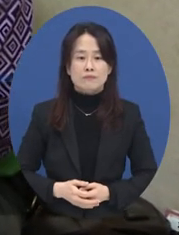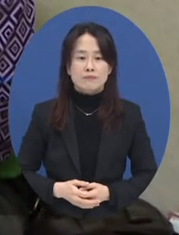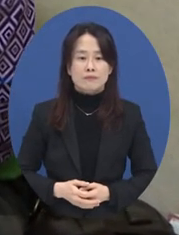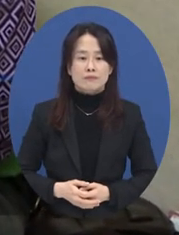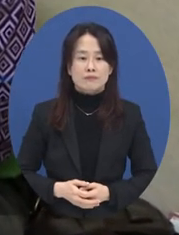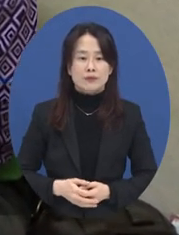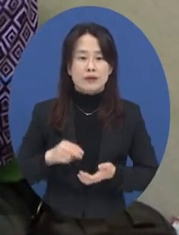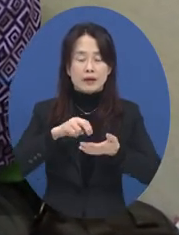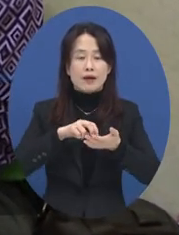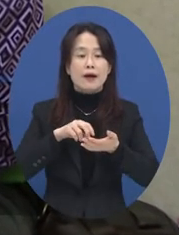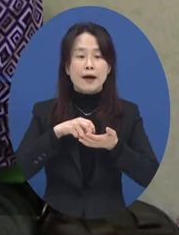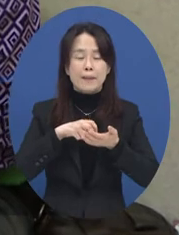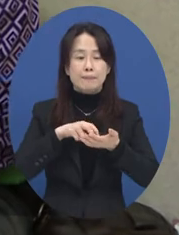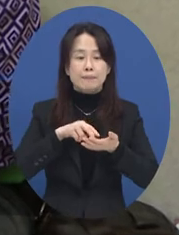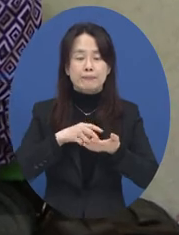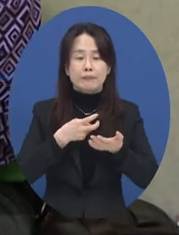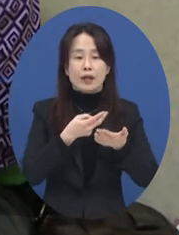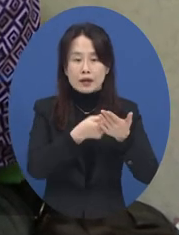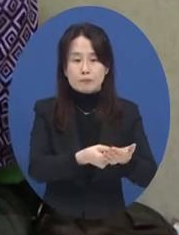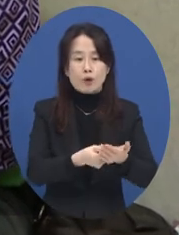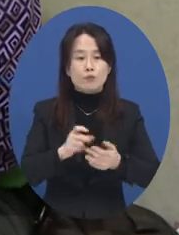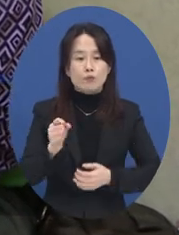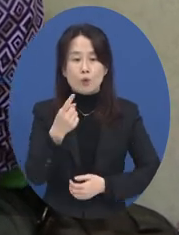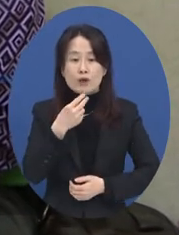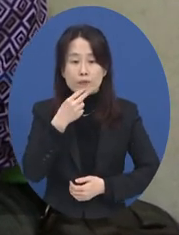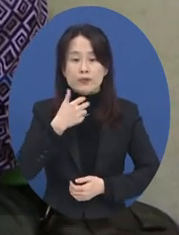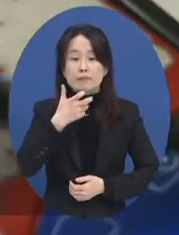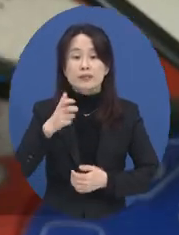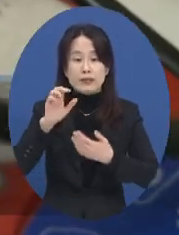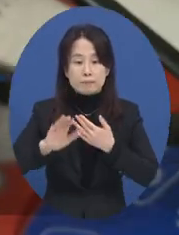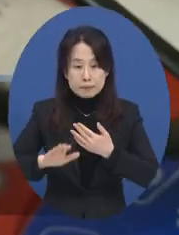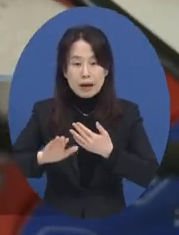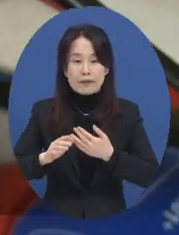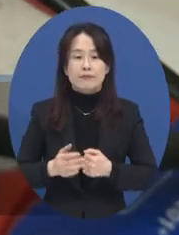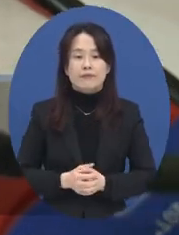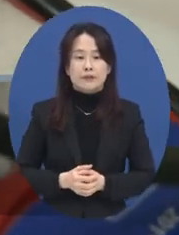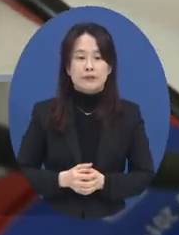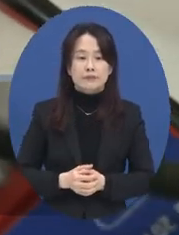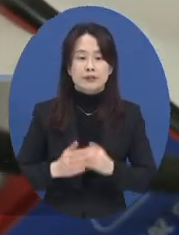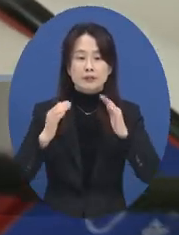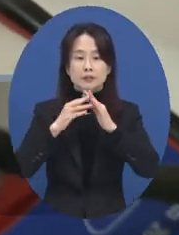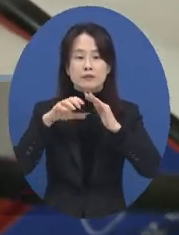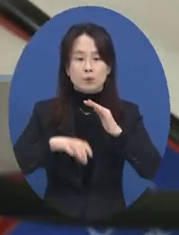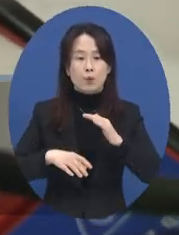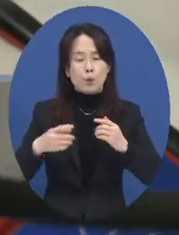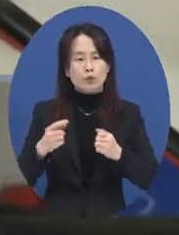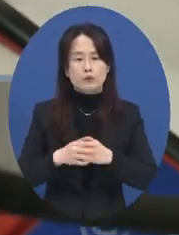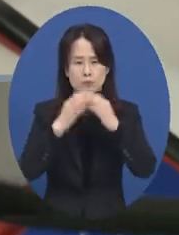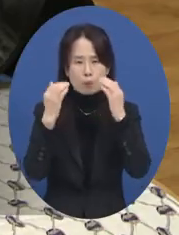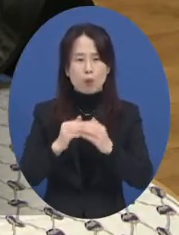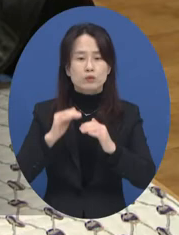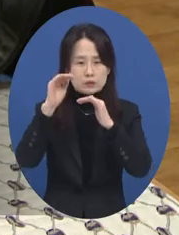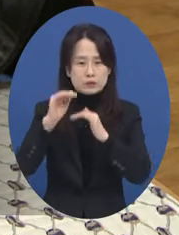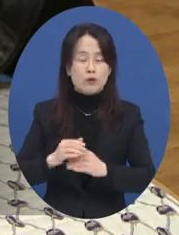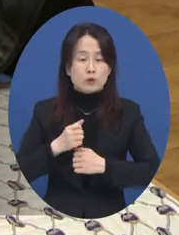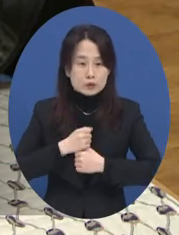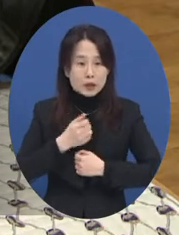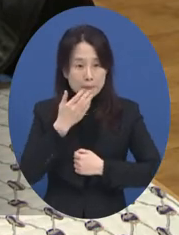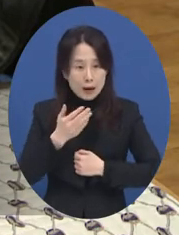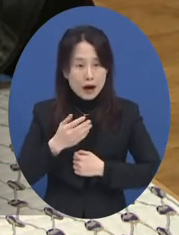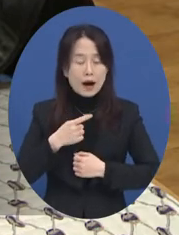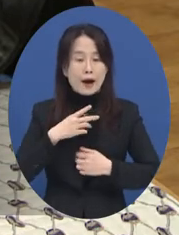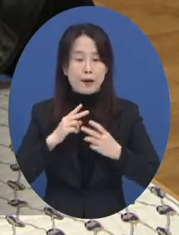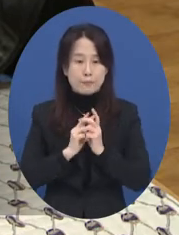이번 유엔이 없는 70세 미만 무 중상 경중 확진 자로서 재택 치료에 제반 사항을 준수할 수 있으며 본인이